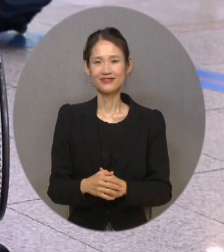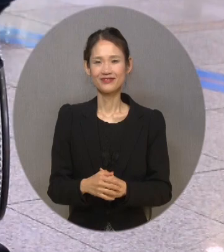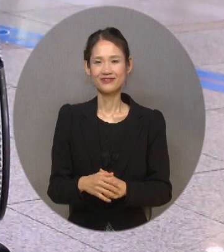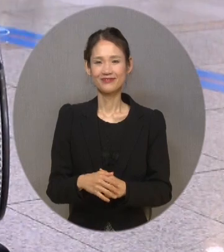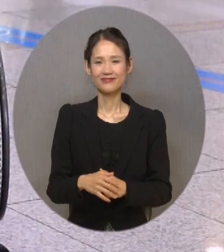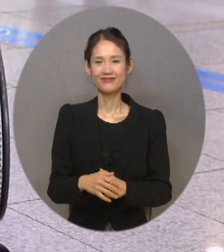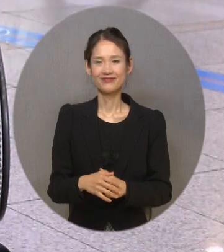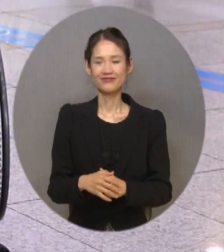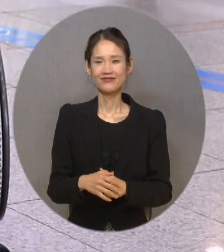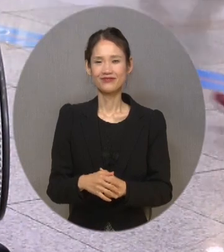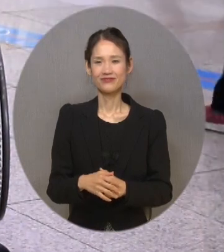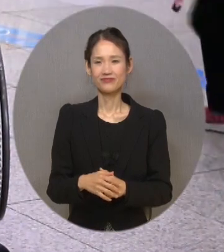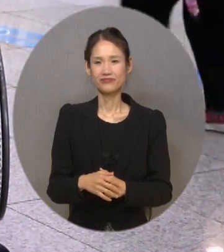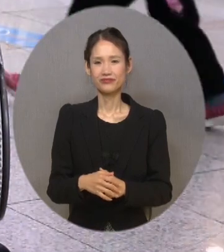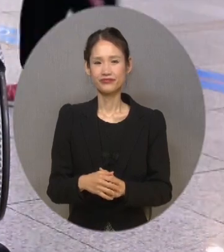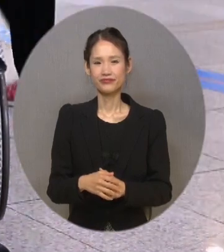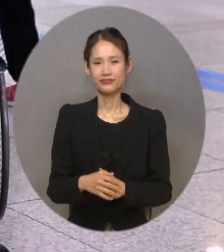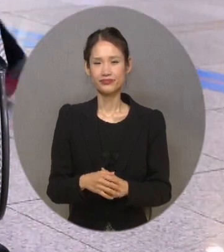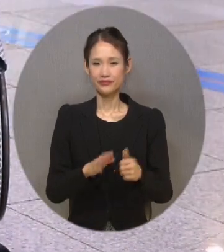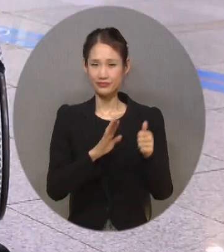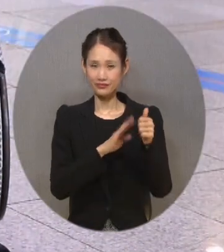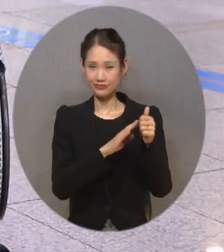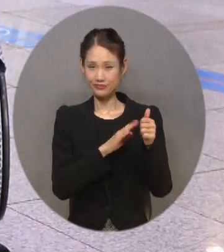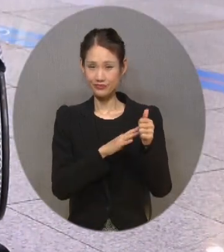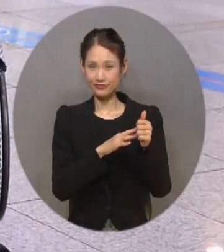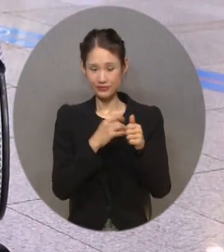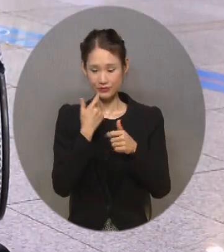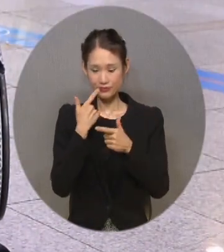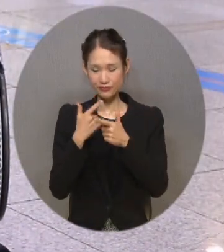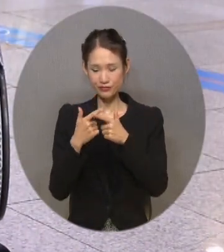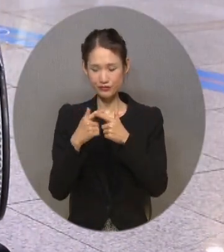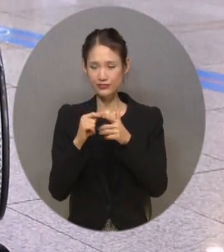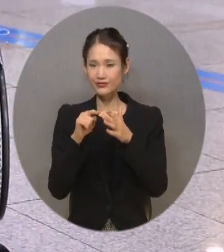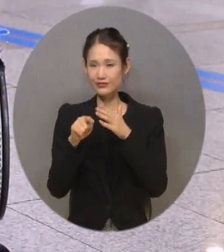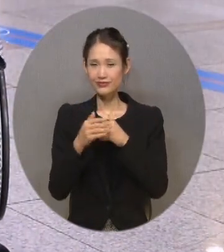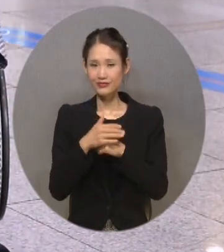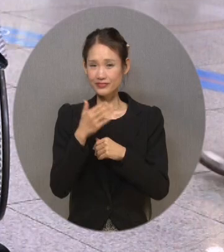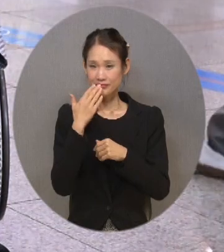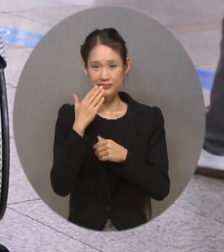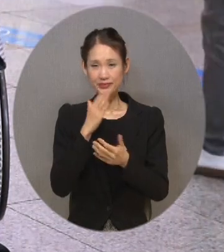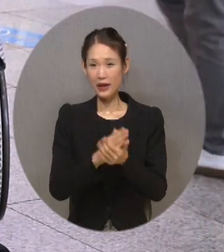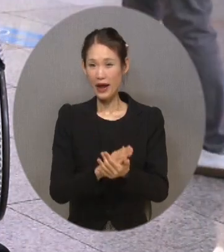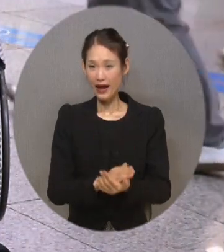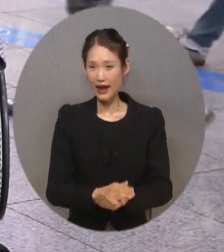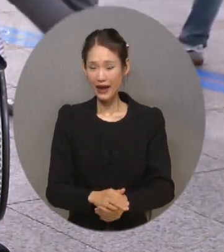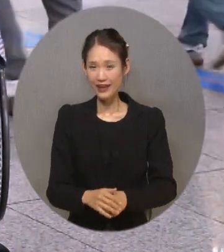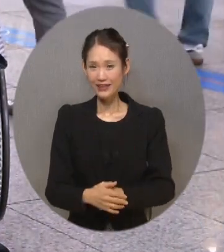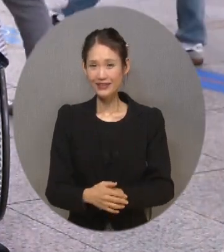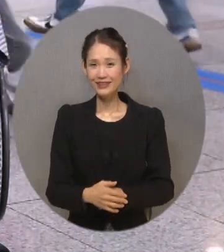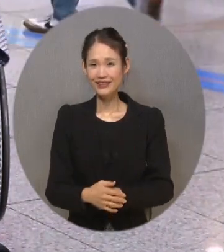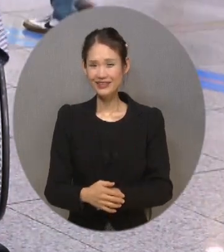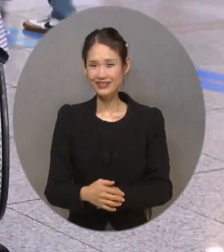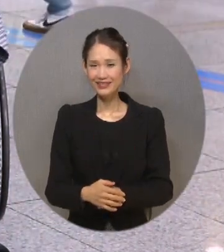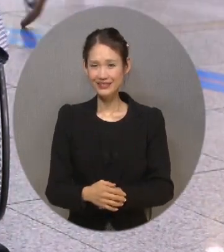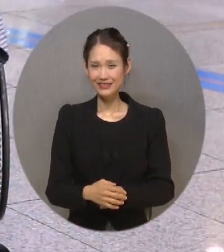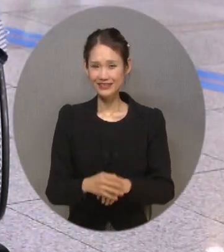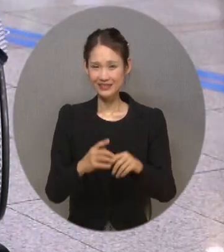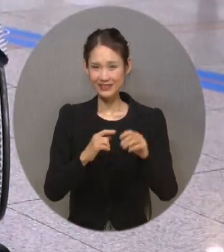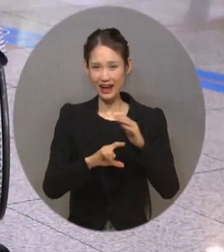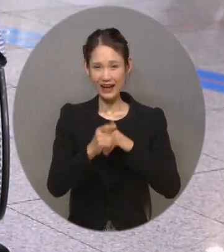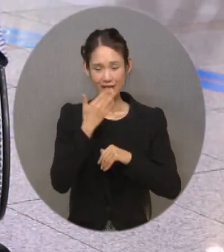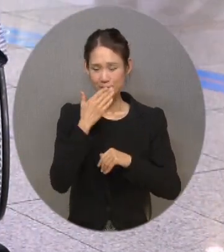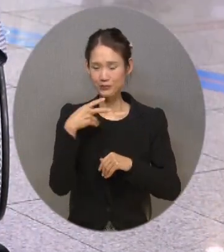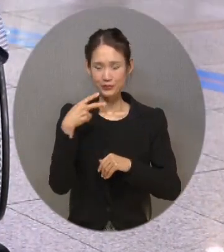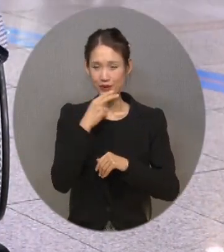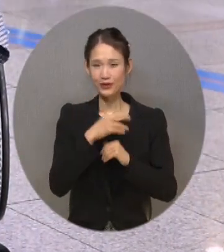아, 그래서 우리 황영택은 부산 가가지고 이게 안 먹어도 돼. 첫 번째 아침 안 먹는데 본인이.